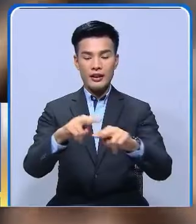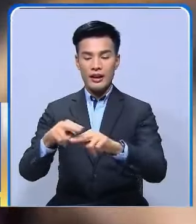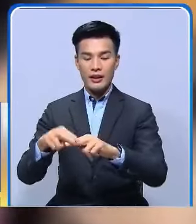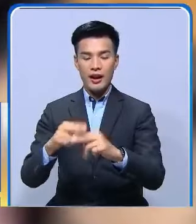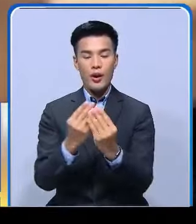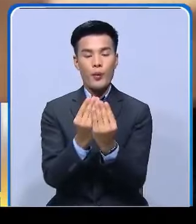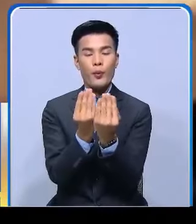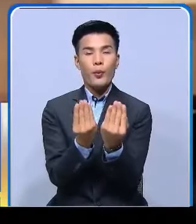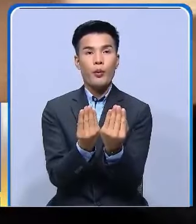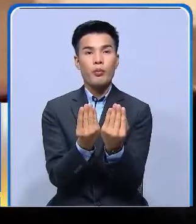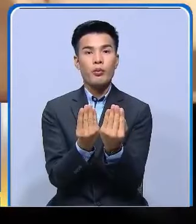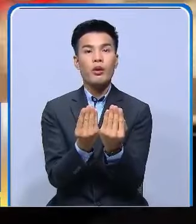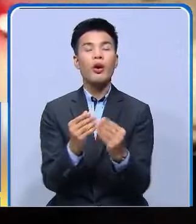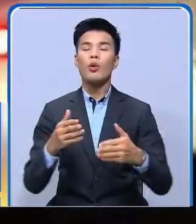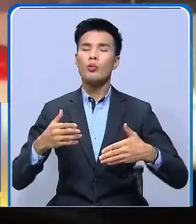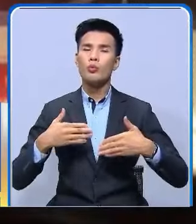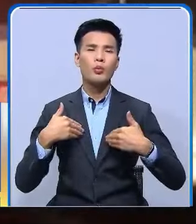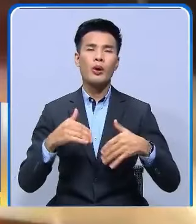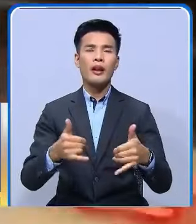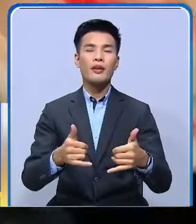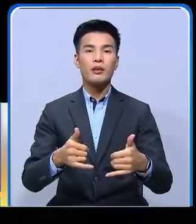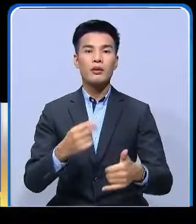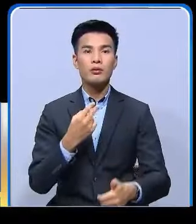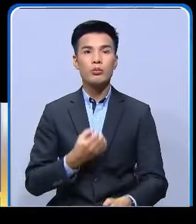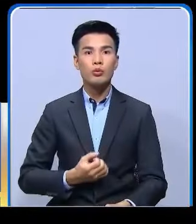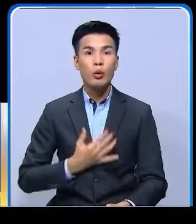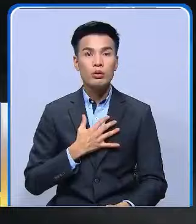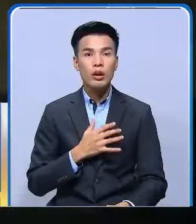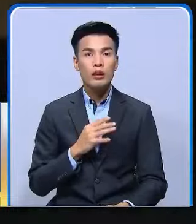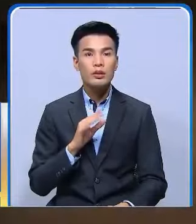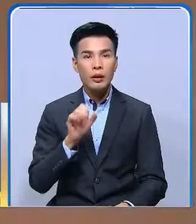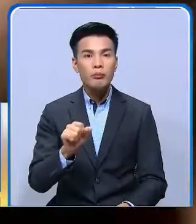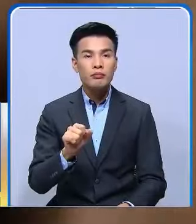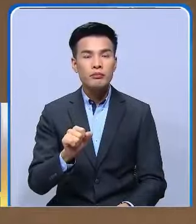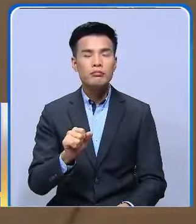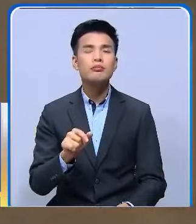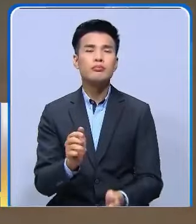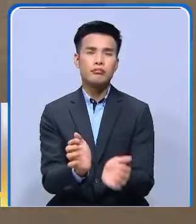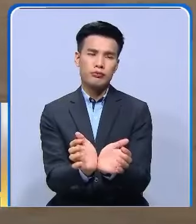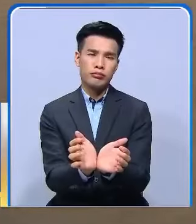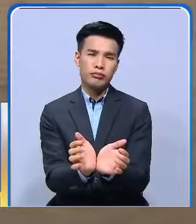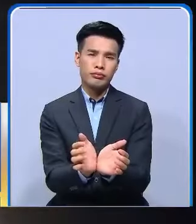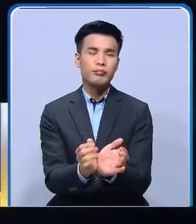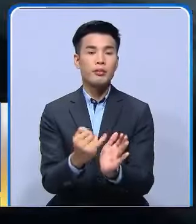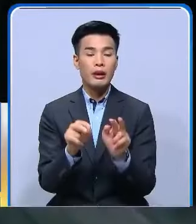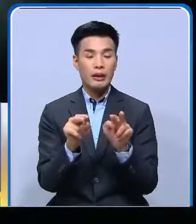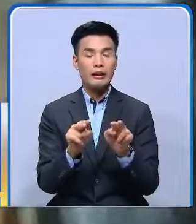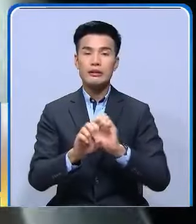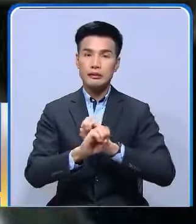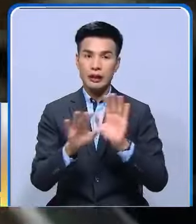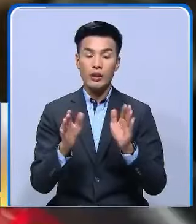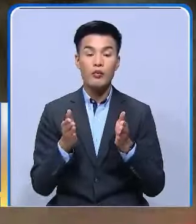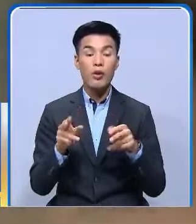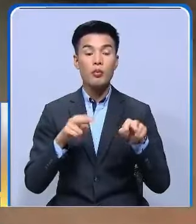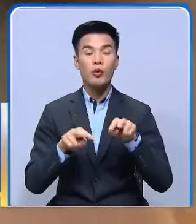โต๊ะสนุกเลยอะอึ้งเลยนะคะตกใจพูดไม่ออกแล้วก็ต้องยอมจำนนแต่โดยดีเพราะเจ้าหน้าที่ฝ่ายปกครองจับ